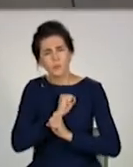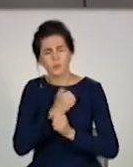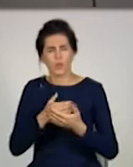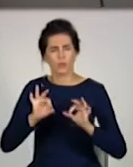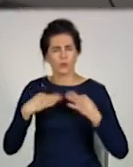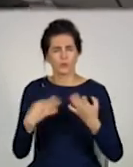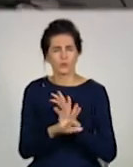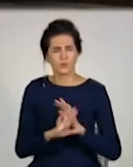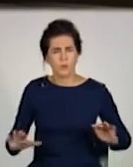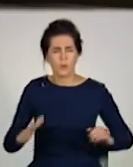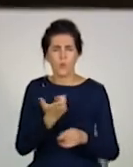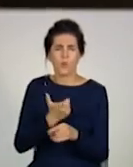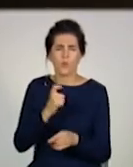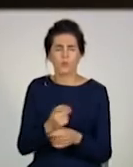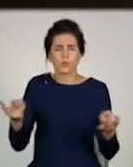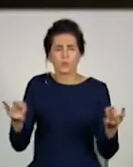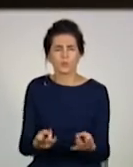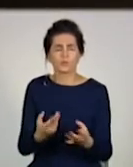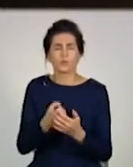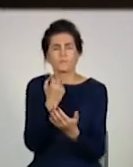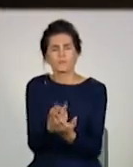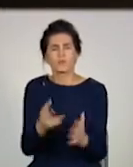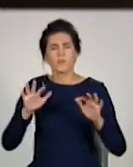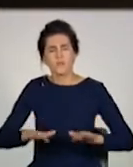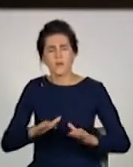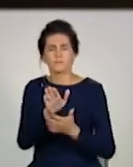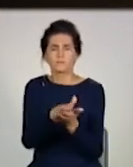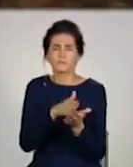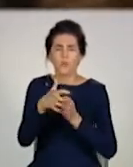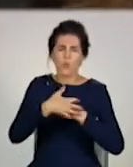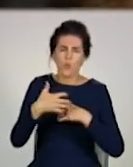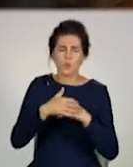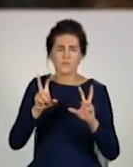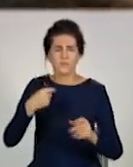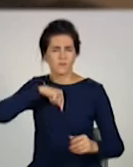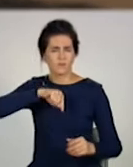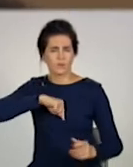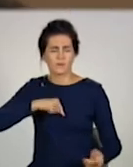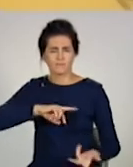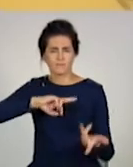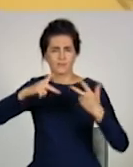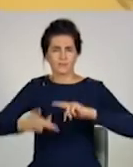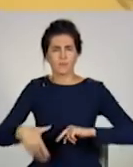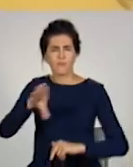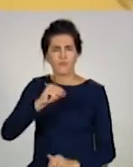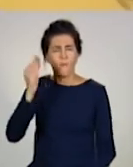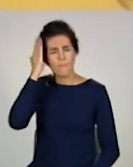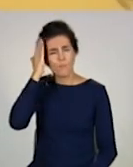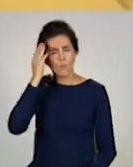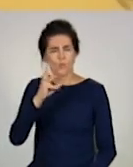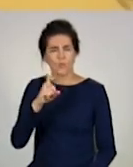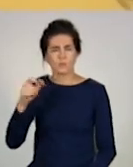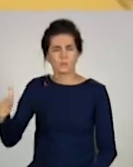позволяем. А это очень надо, просто полежать на диване, погладить кошечку. Ты просто перегружаешься на самом деле. Ты сидишь, и ничего, у тебя мозг в это время